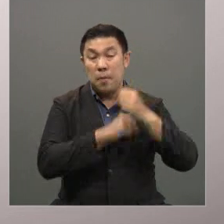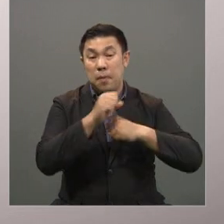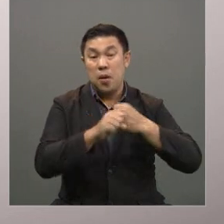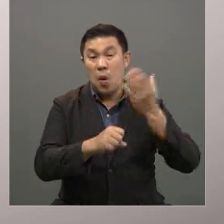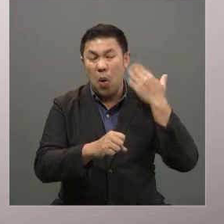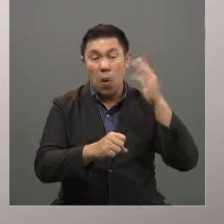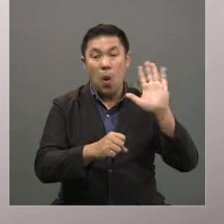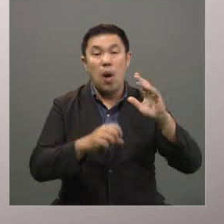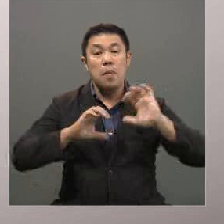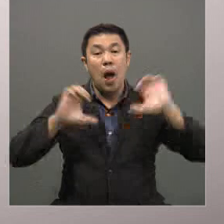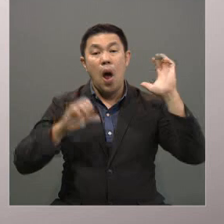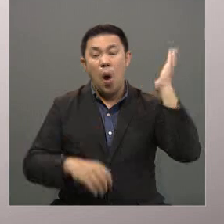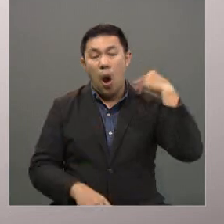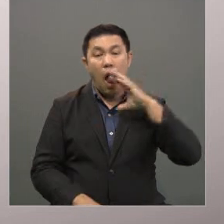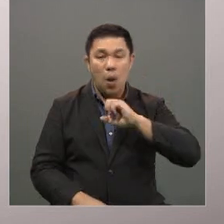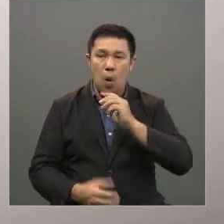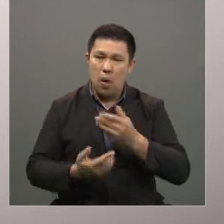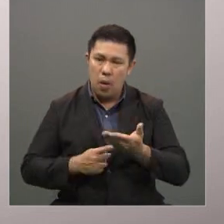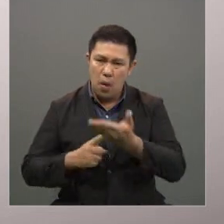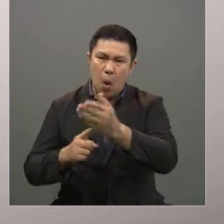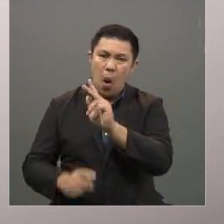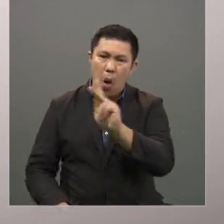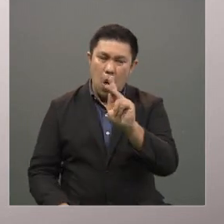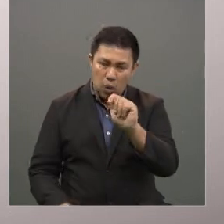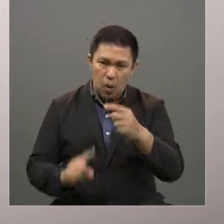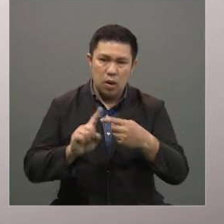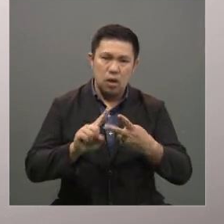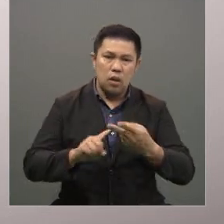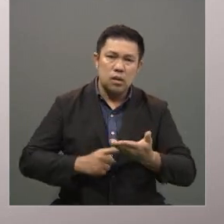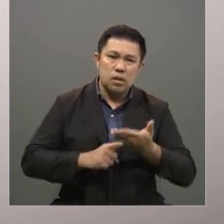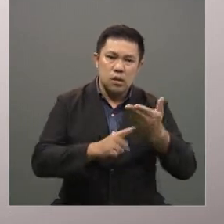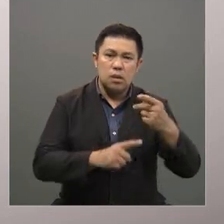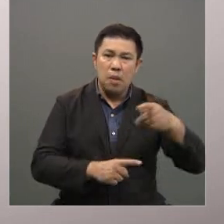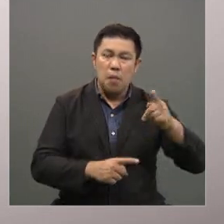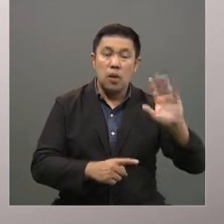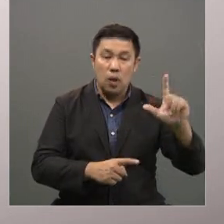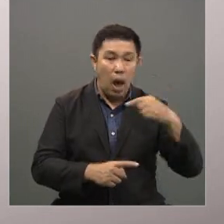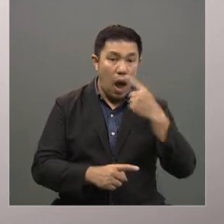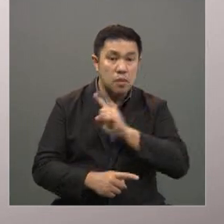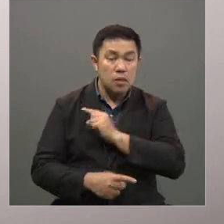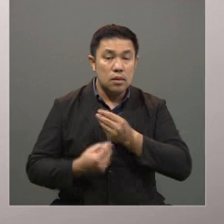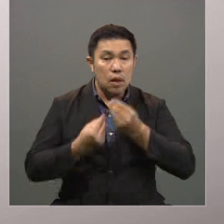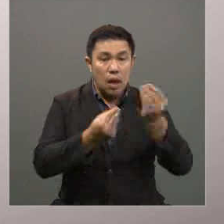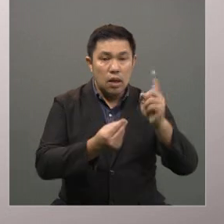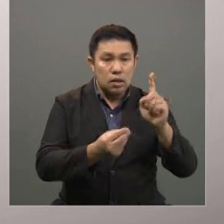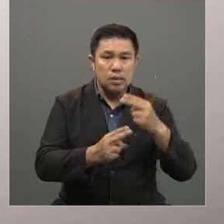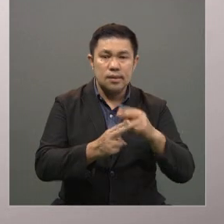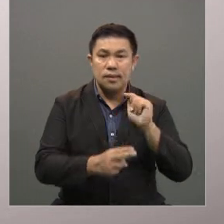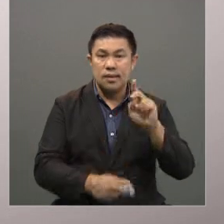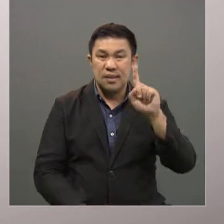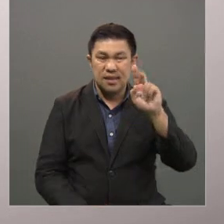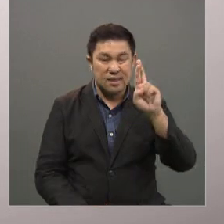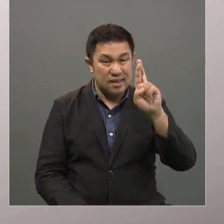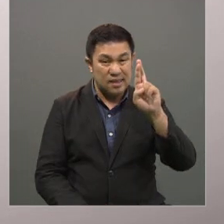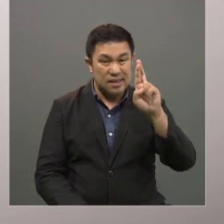กกตไปยื่นทั้งที่ปปชคนที่เป็นคนยื่นเรื่องนี้ให้ศาลรัฐธรรมนูญวินิจฉัยก็คือนายธีรยุทธสุวรเกสรเองเนี่ยก็ไป